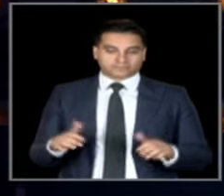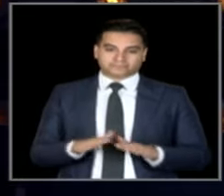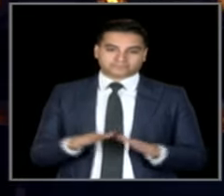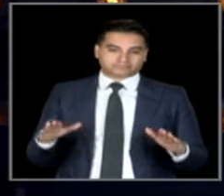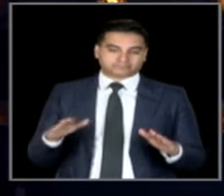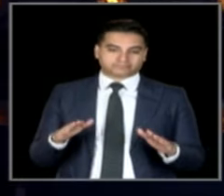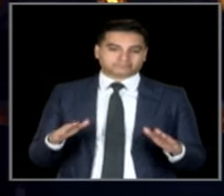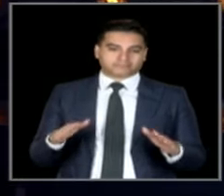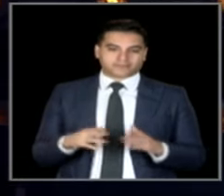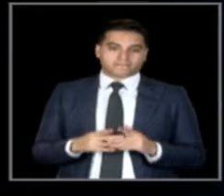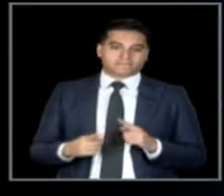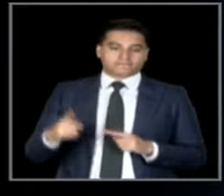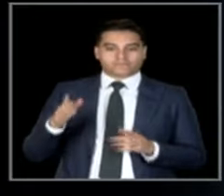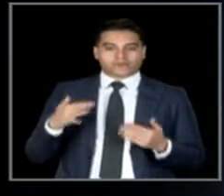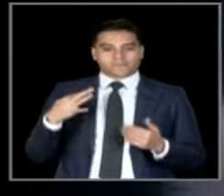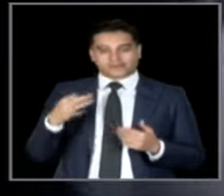هيوصل للمربع